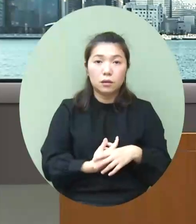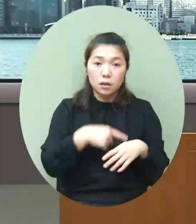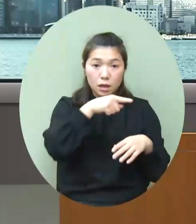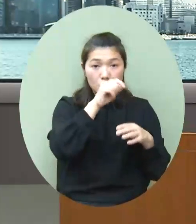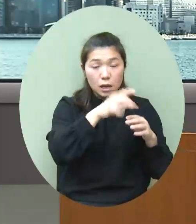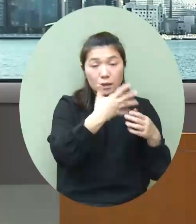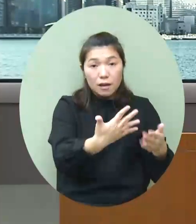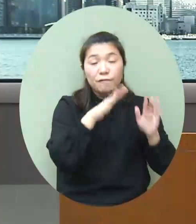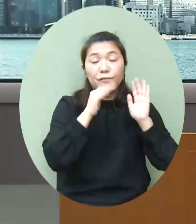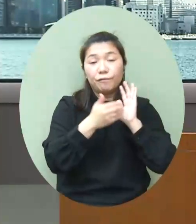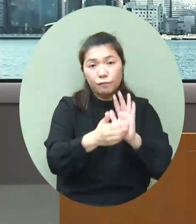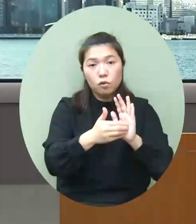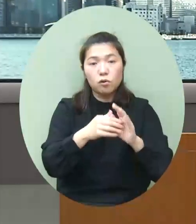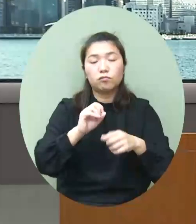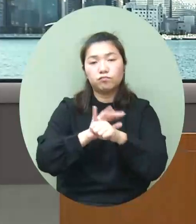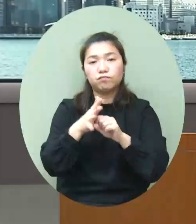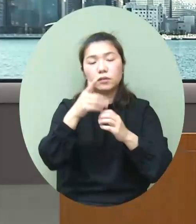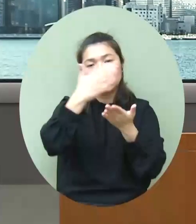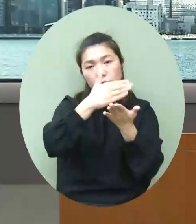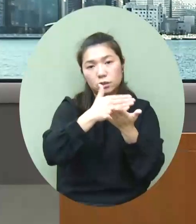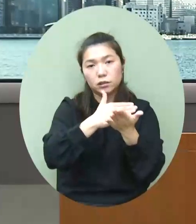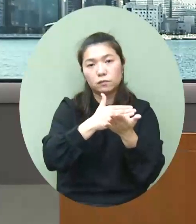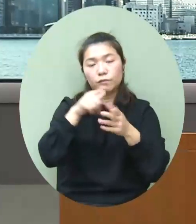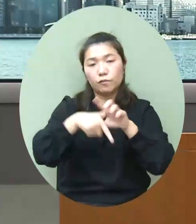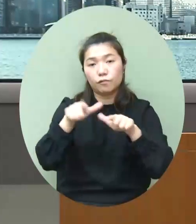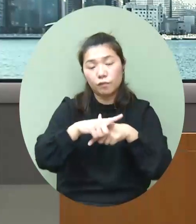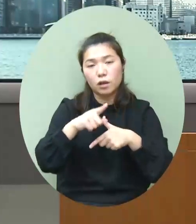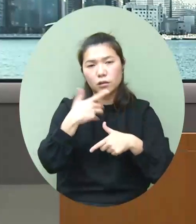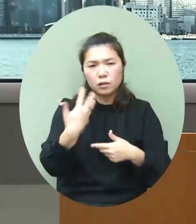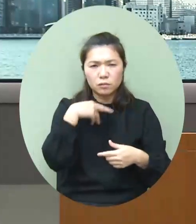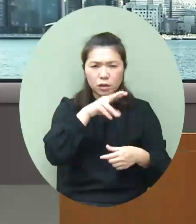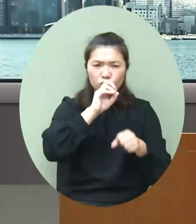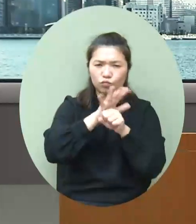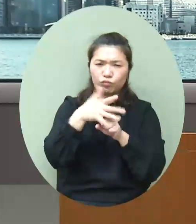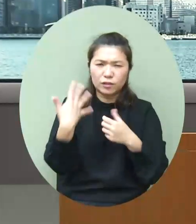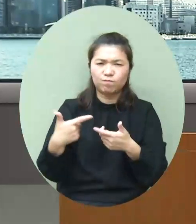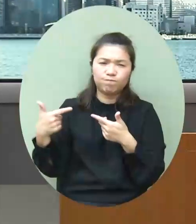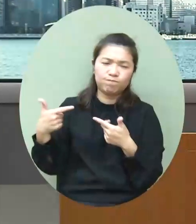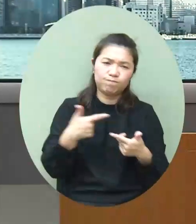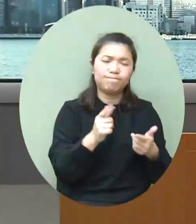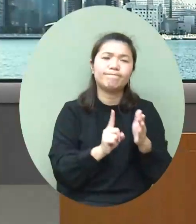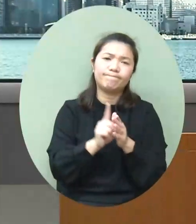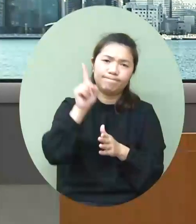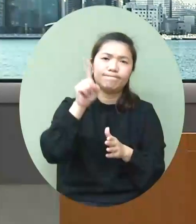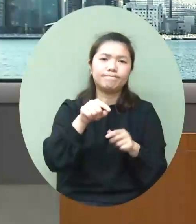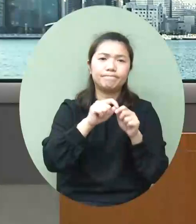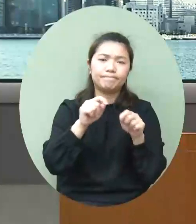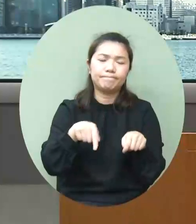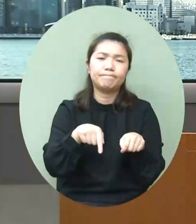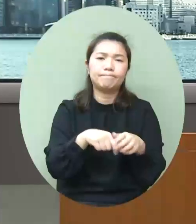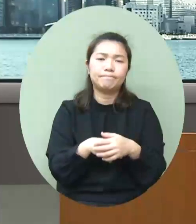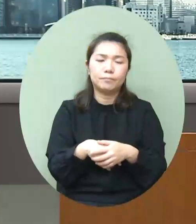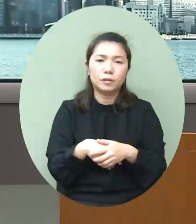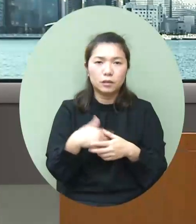策略。现实虽然个案十分的多，我们看到疫情依然在